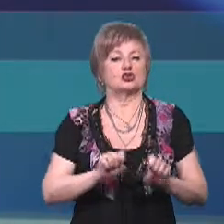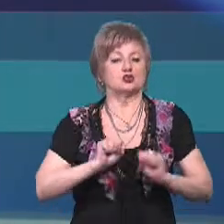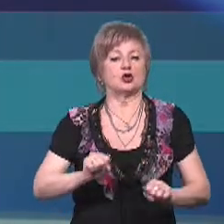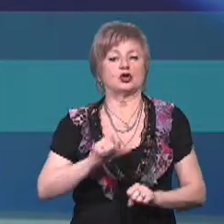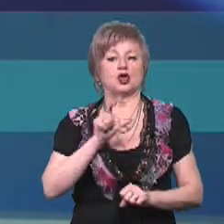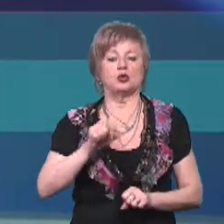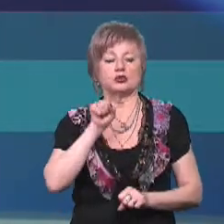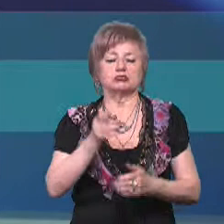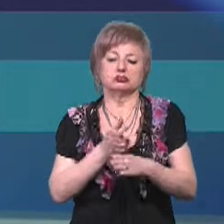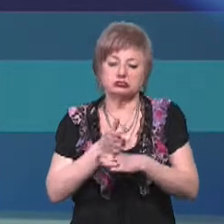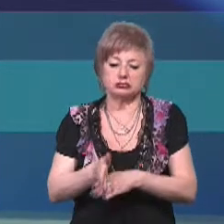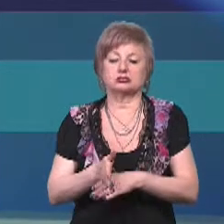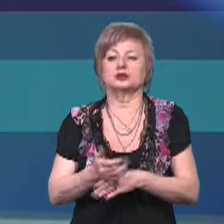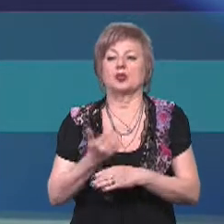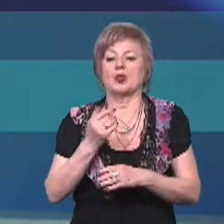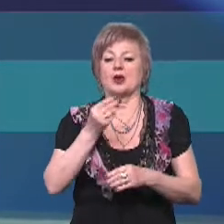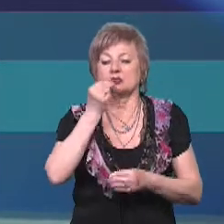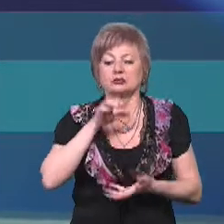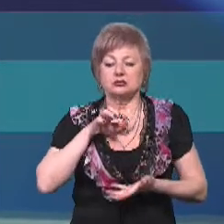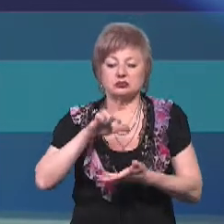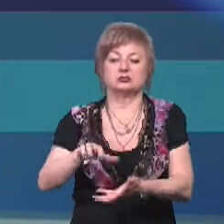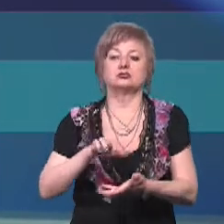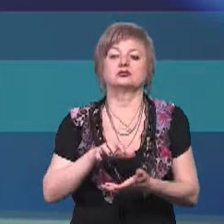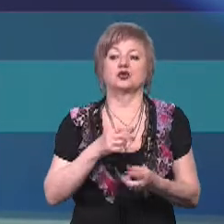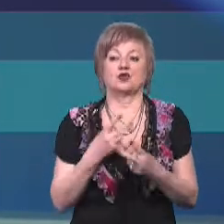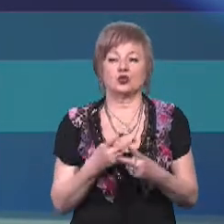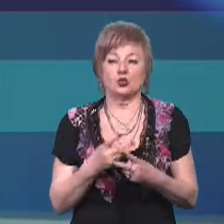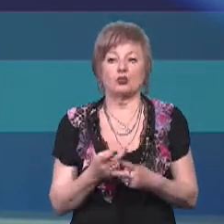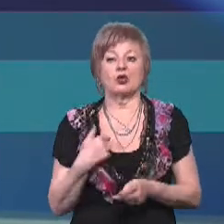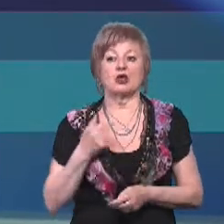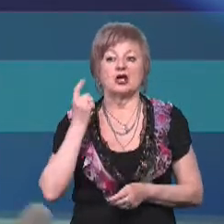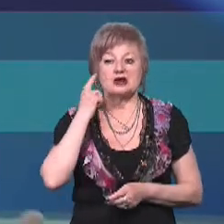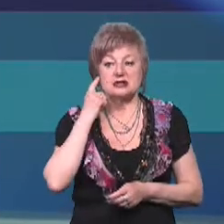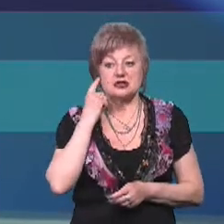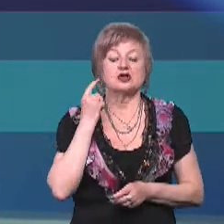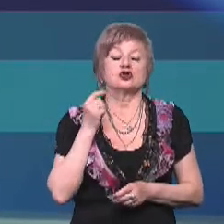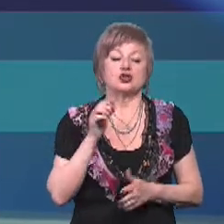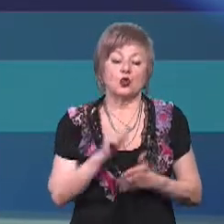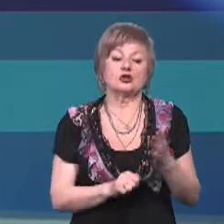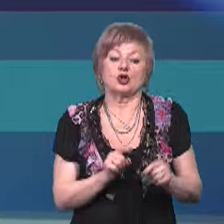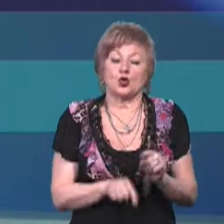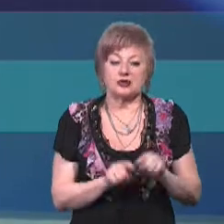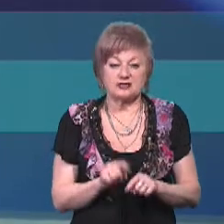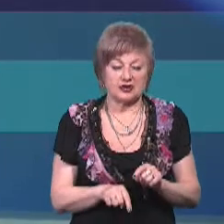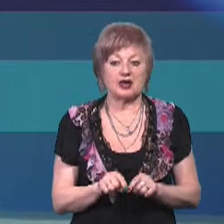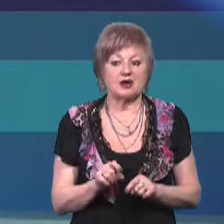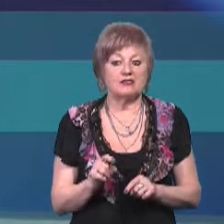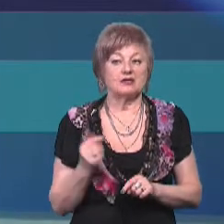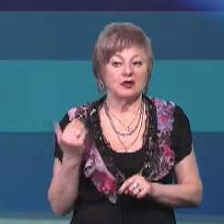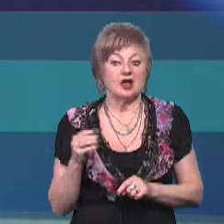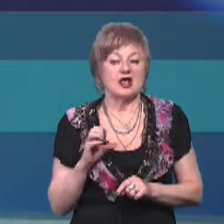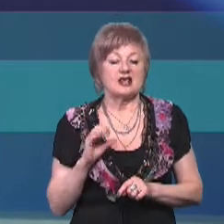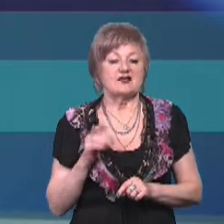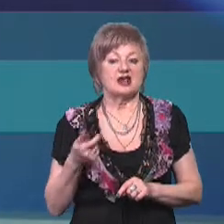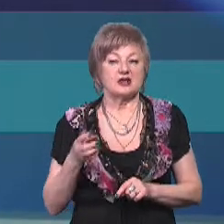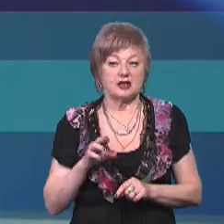наших хлопців там і навіть передають передачі в тюрмах. Я чув про стабільну від родичів Євгена, про стабільну і